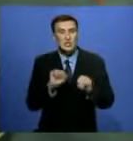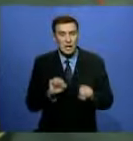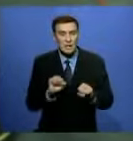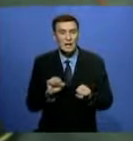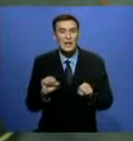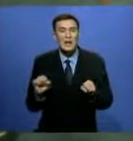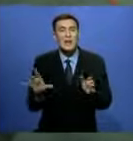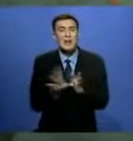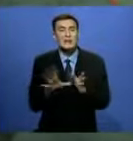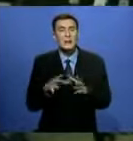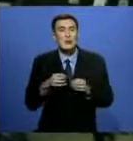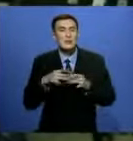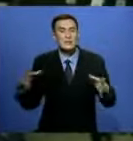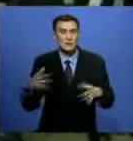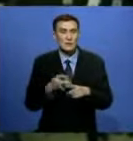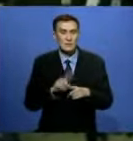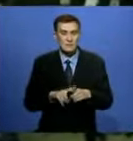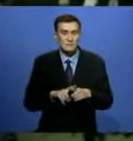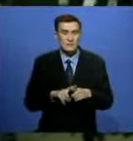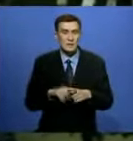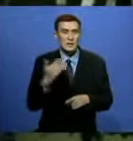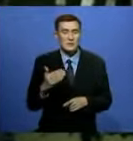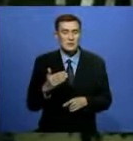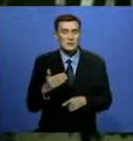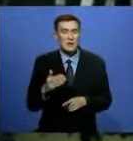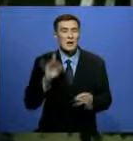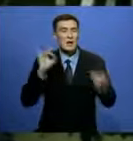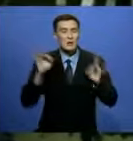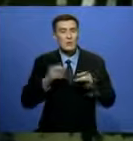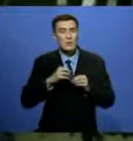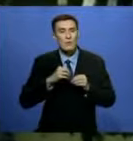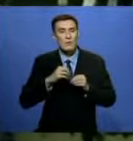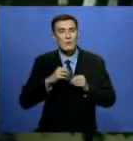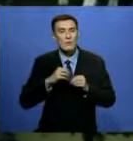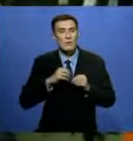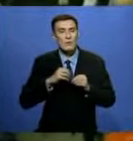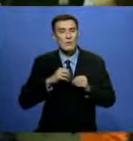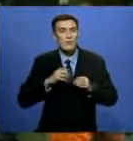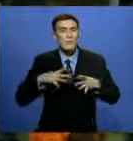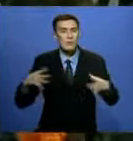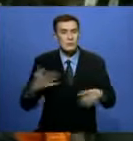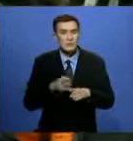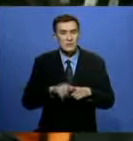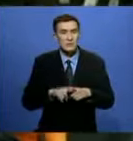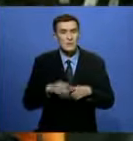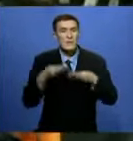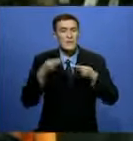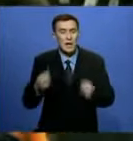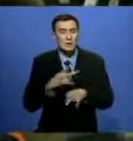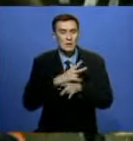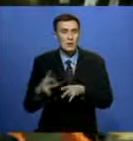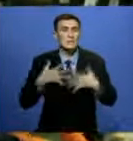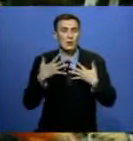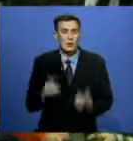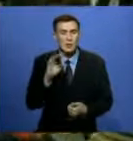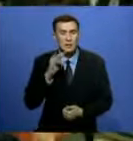от электромагнитного излучения. Все-таки радиоволны эти от телефона или очень плохо влияют на состояние здоровья детей. А когда